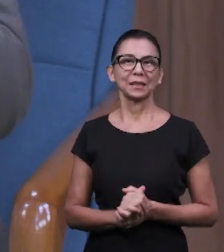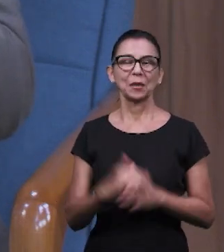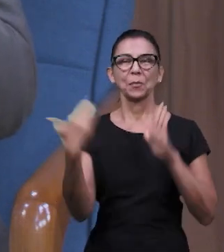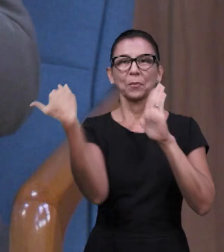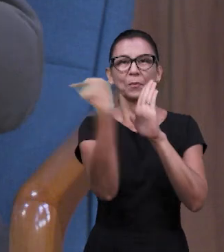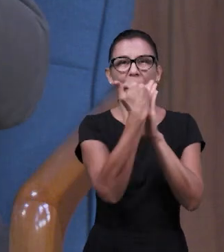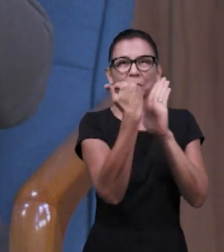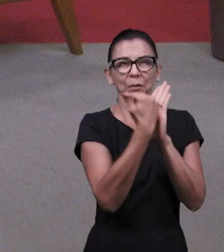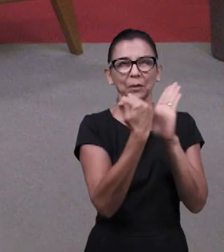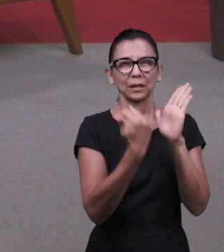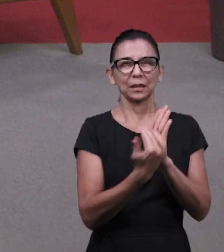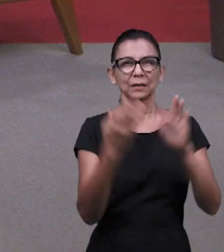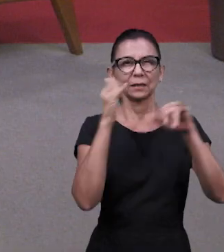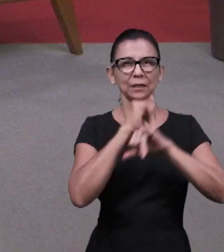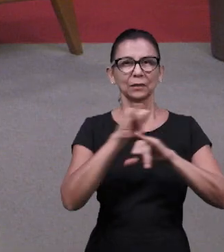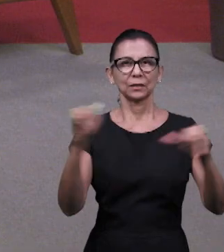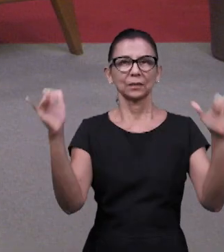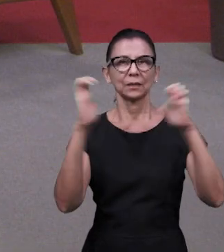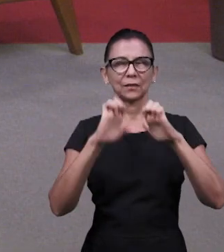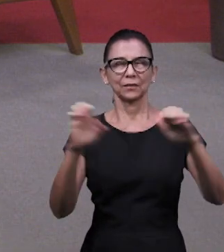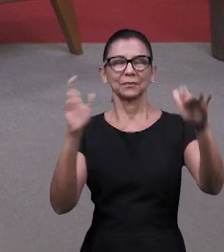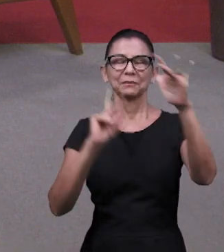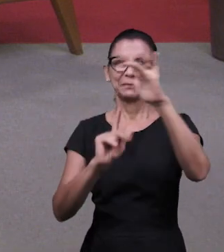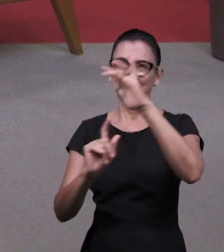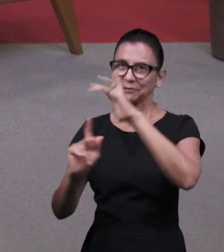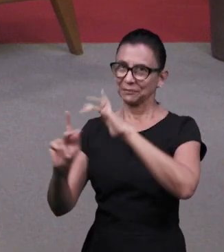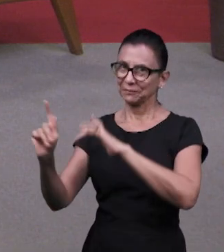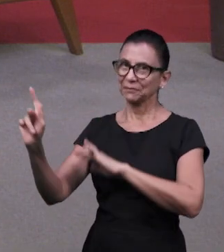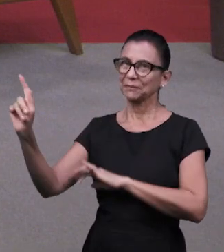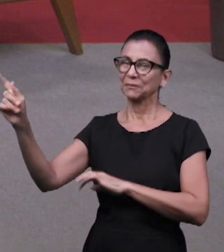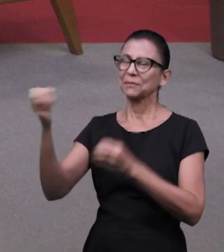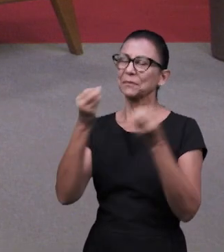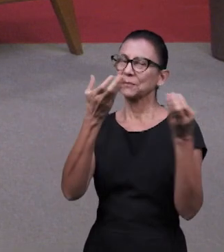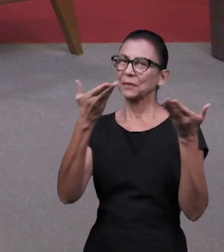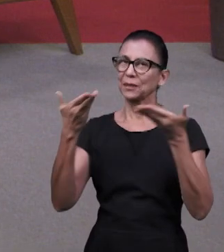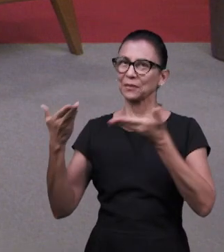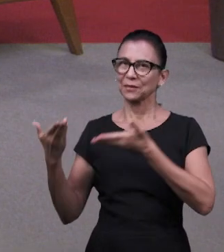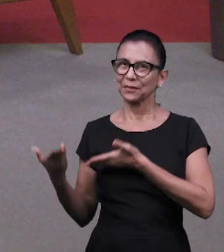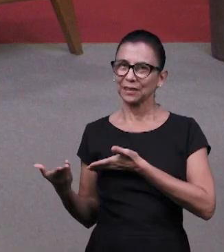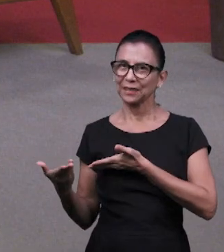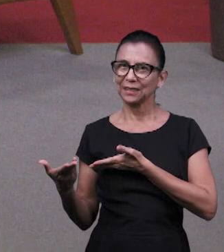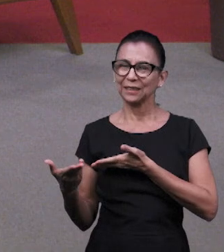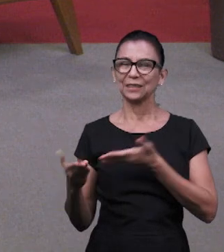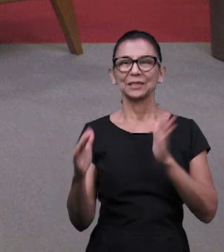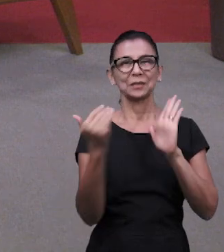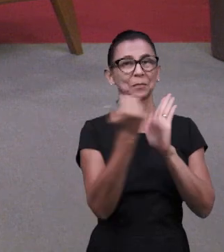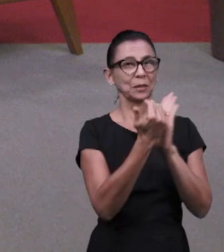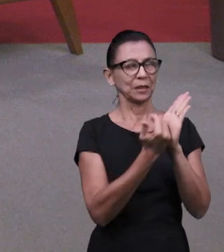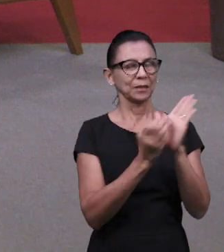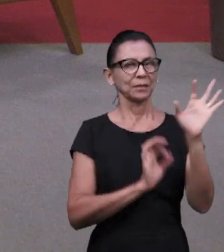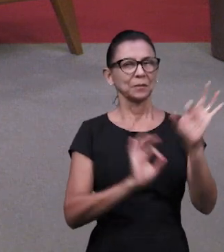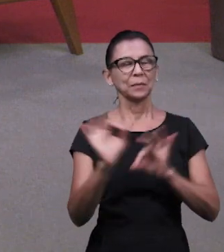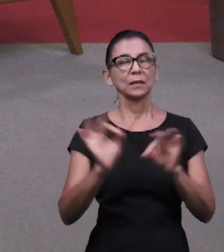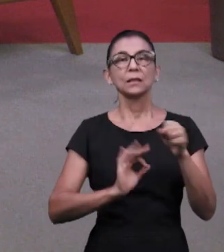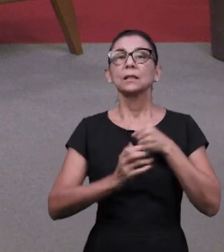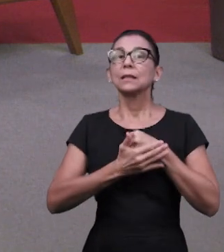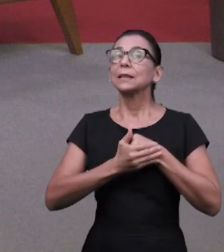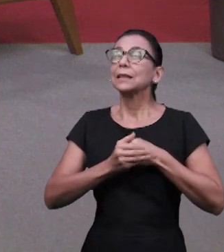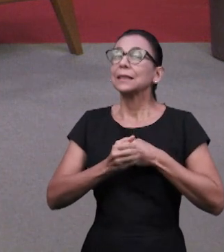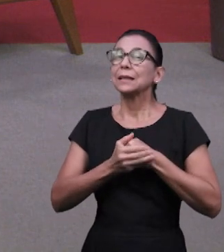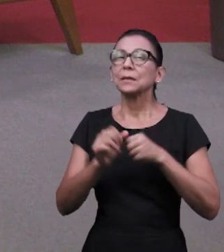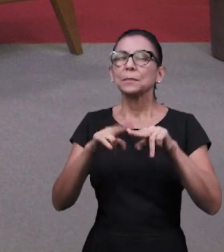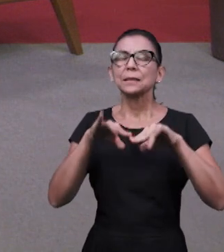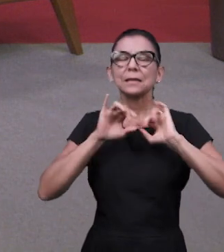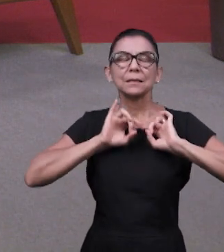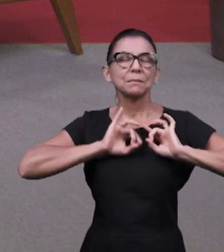de la programmation en annonçant l'Évangile éternel. Soyez bienvenus à cette programmation qui est préparée avec tout le soin